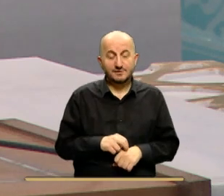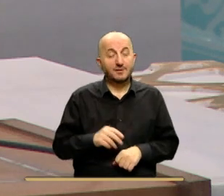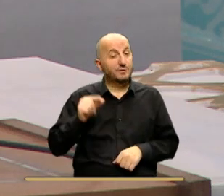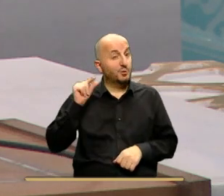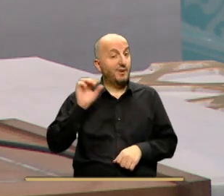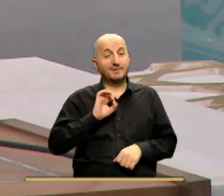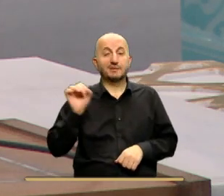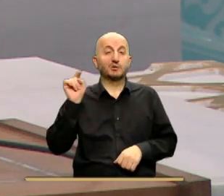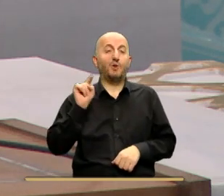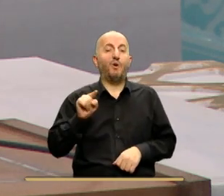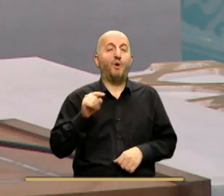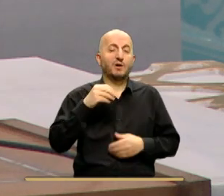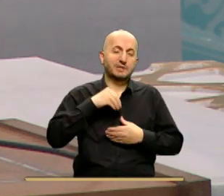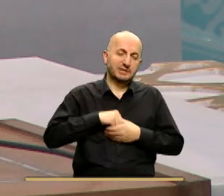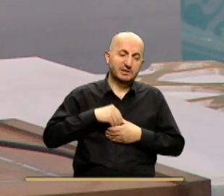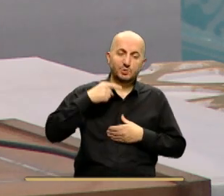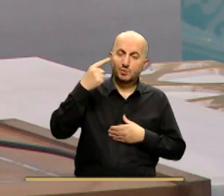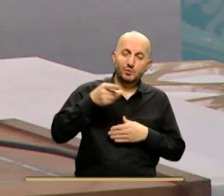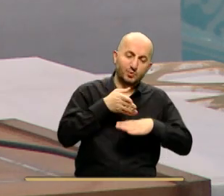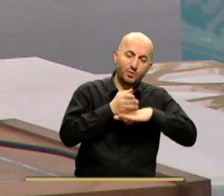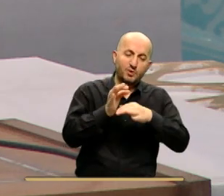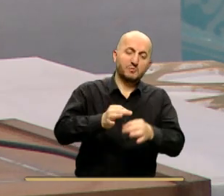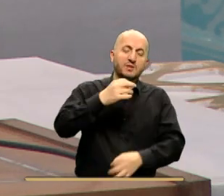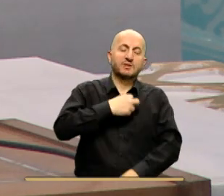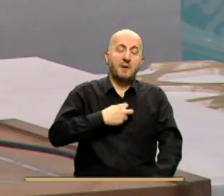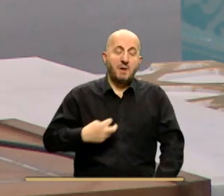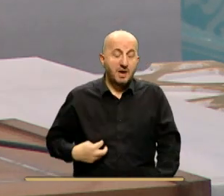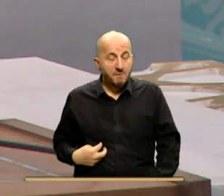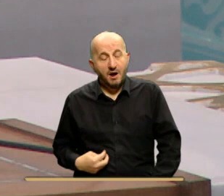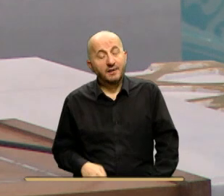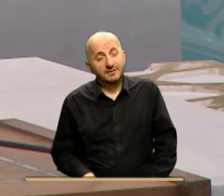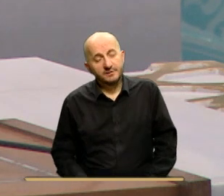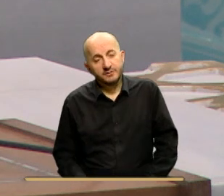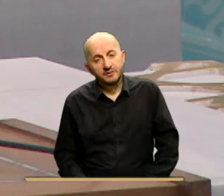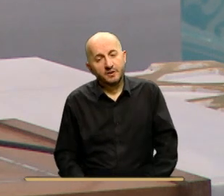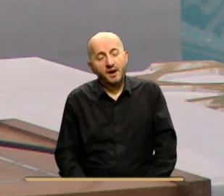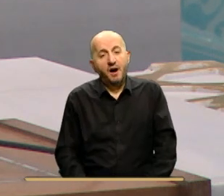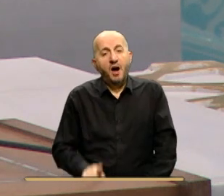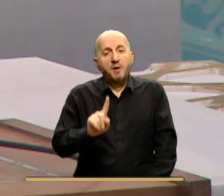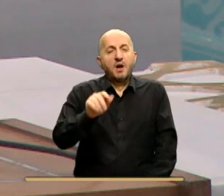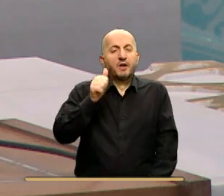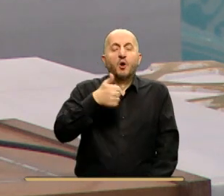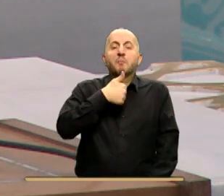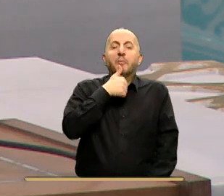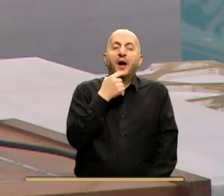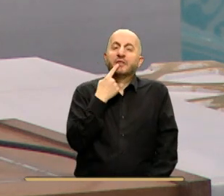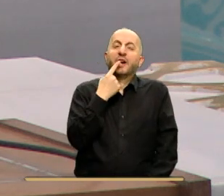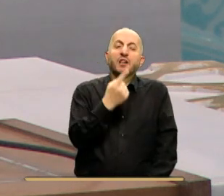Kuşkusuz o özü sözü doğru bir insan, bir peygamberdi. Bir gün babasına şöyle